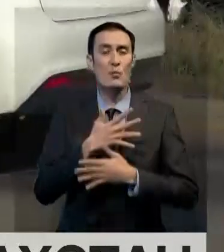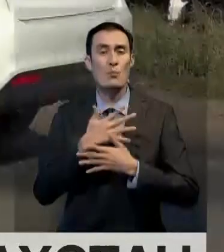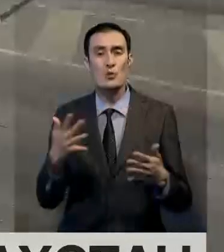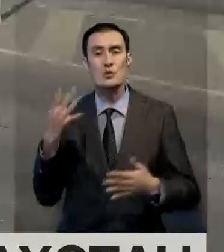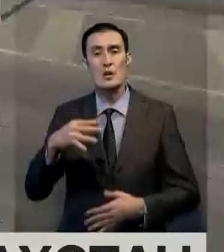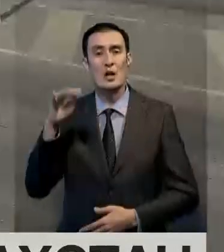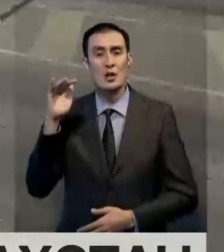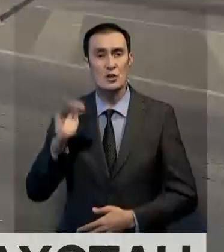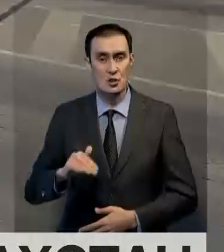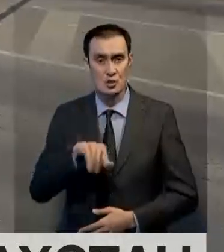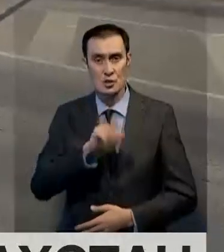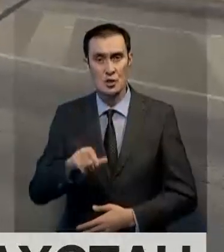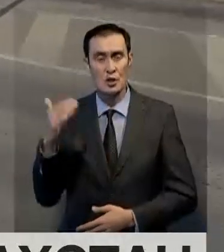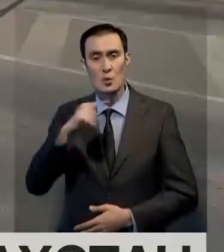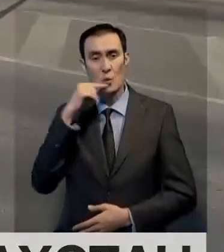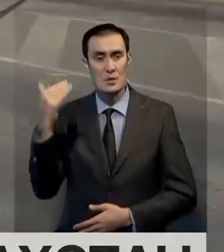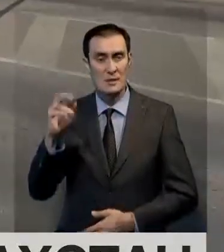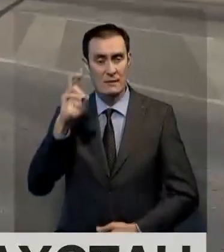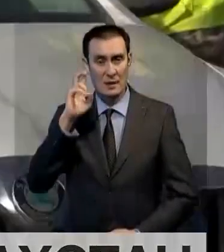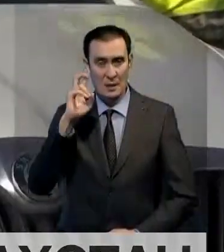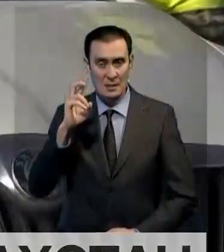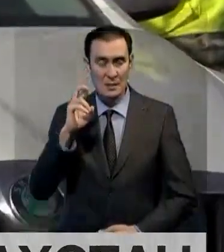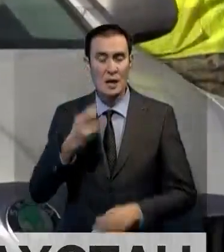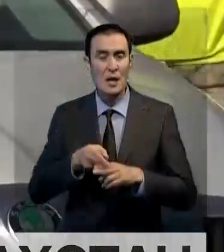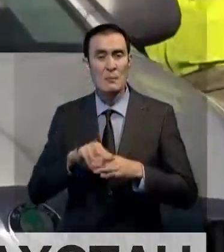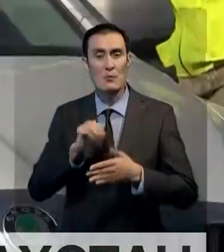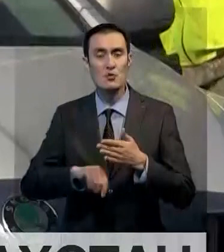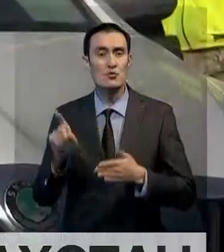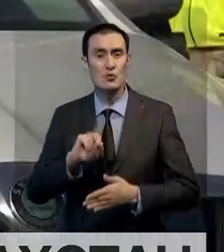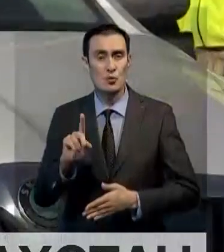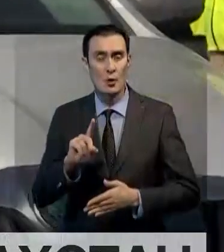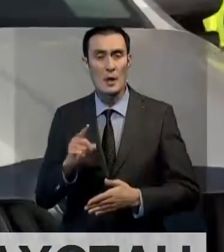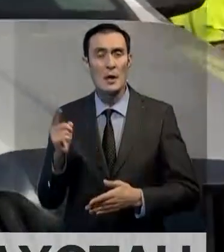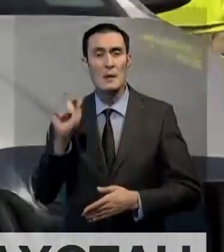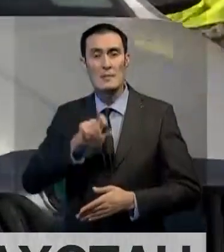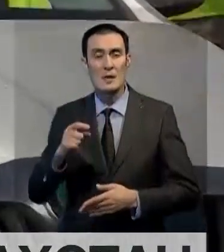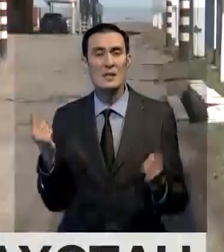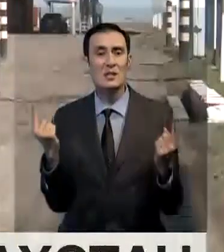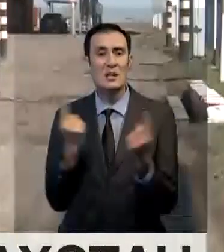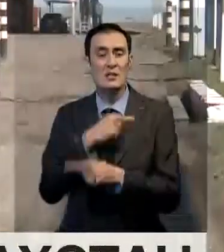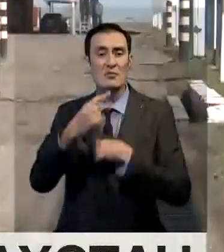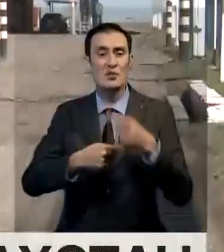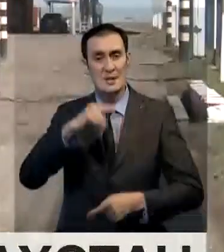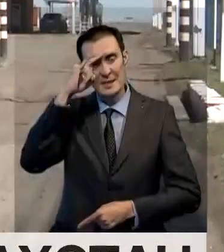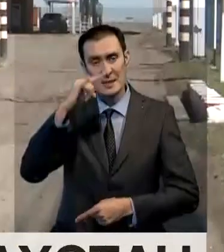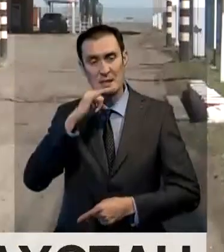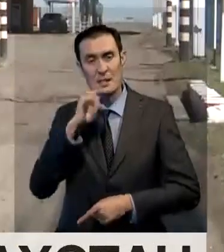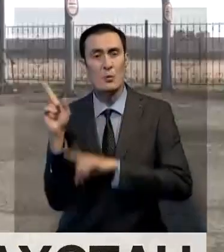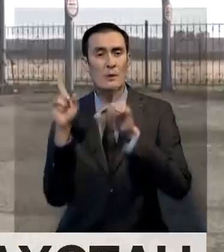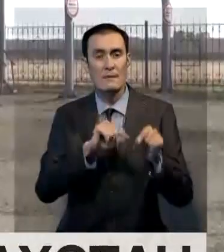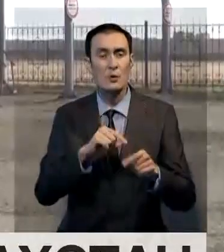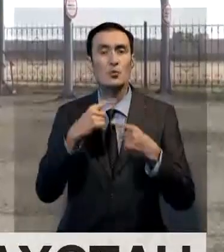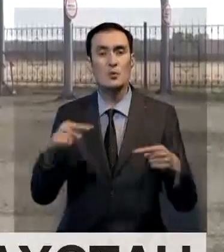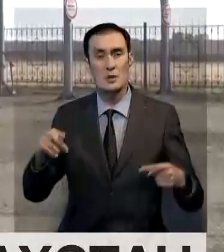более 40 тысяч граждан Российской Федерации. Связано это с тем, что мигранты транзитом через Казахстан направляются